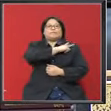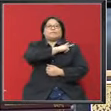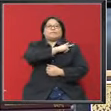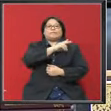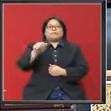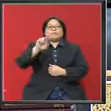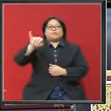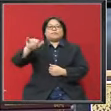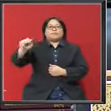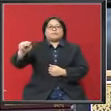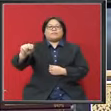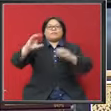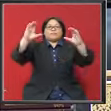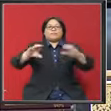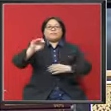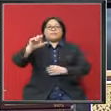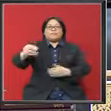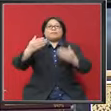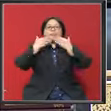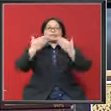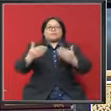pangkat kepada Sajen secara Medan sekian terima kasih